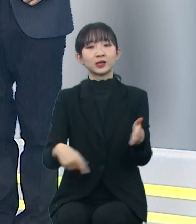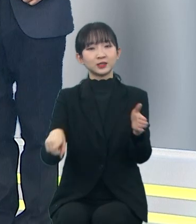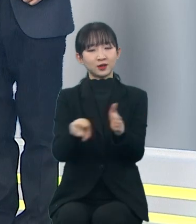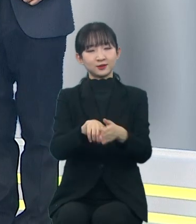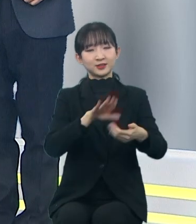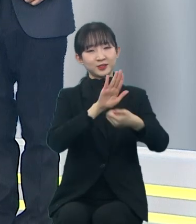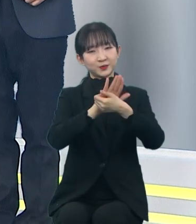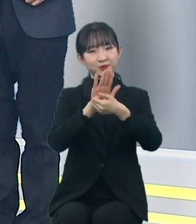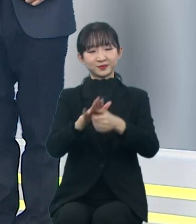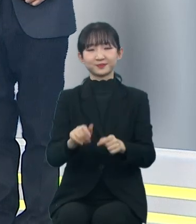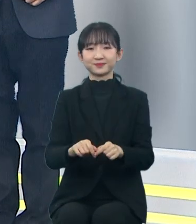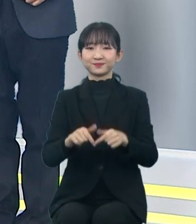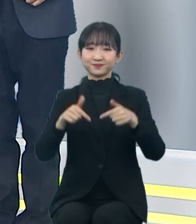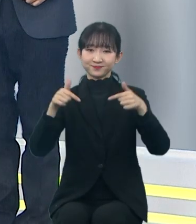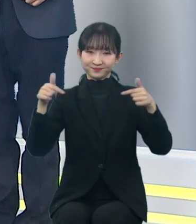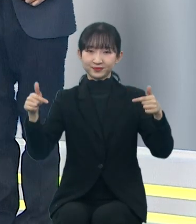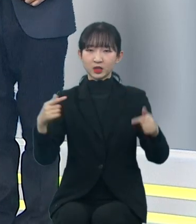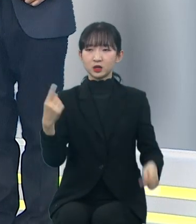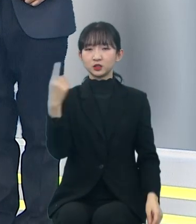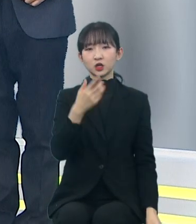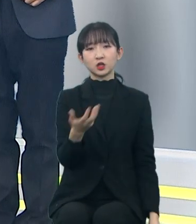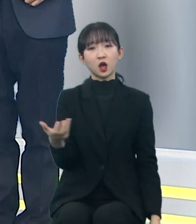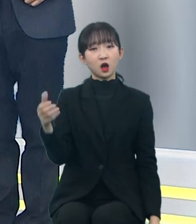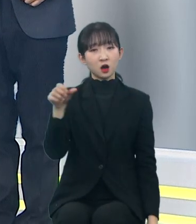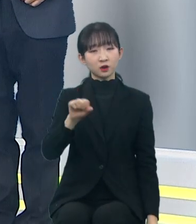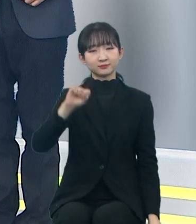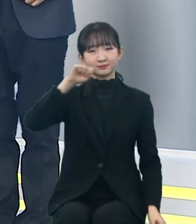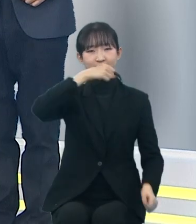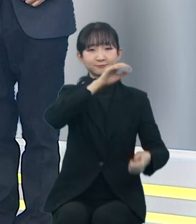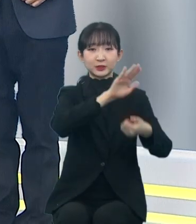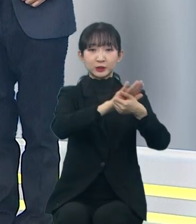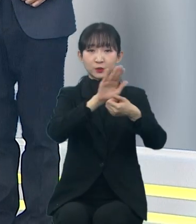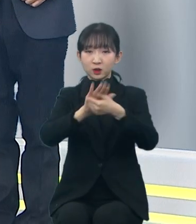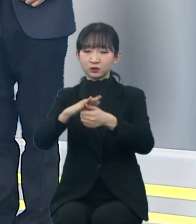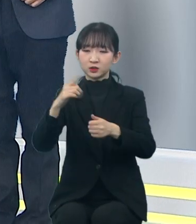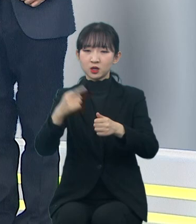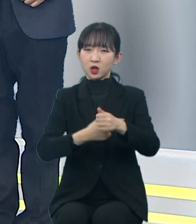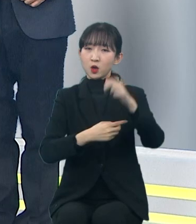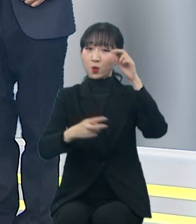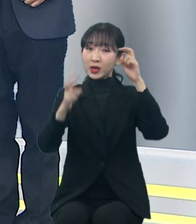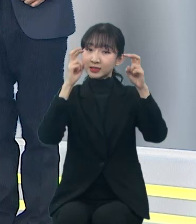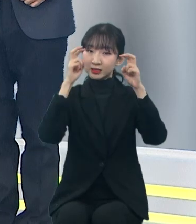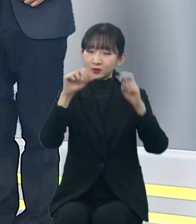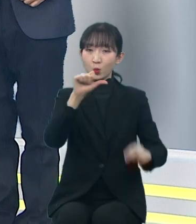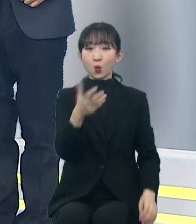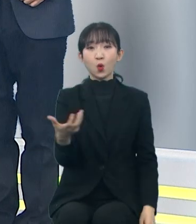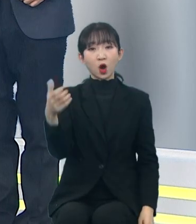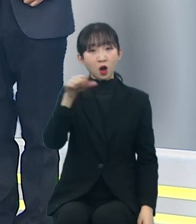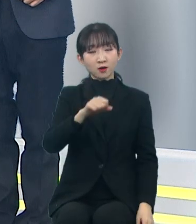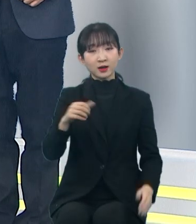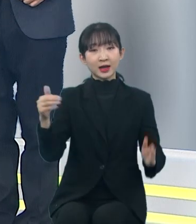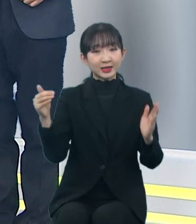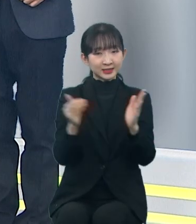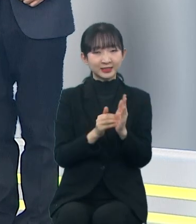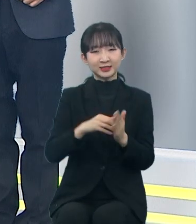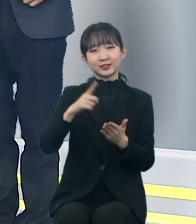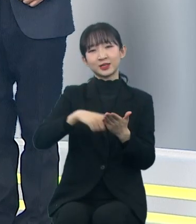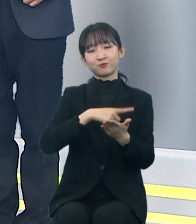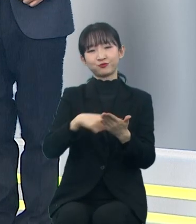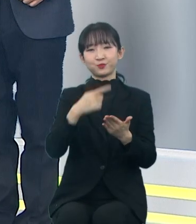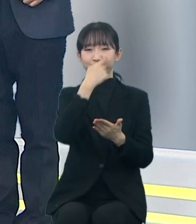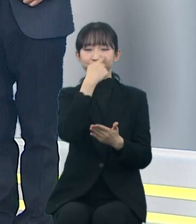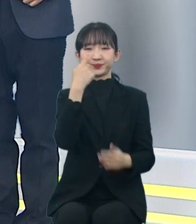확대합니다. 인천시는 모두 1,000억 원 규모를 지원해 기업들은 5억 원까지 채무 보증을 받을 수 있게 됐습니다.